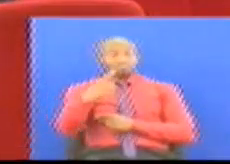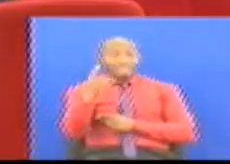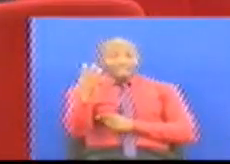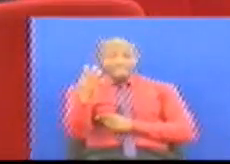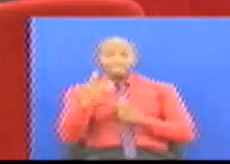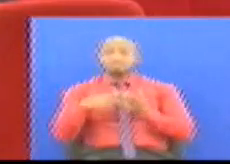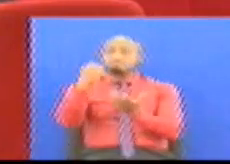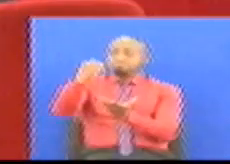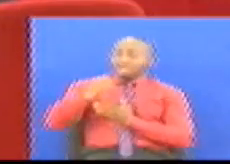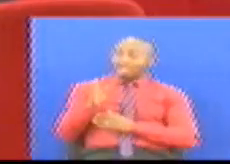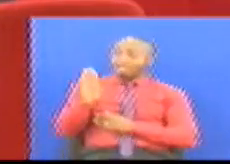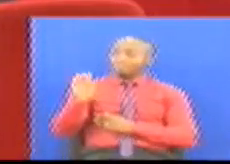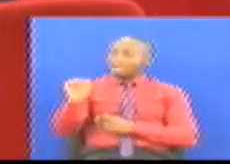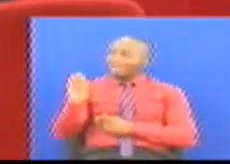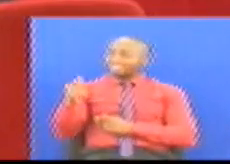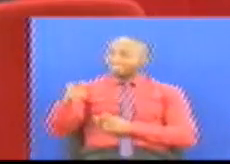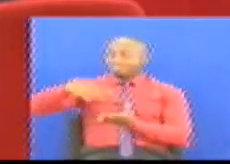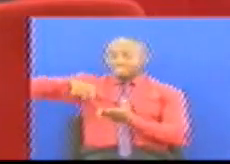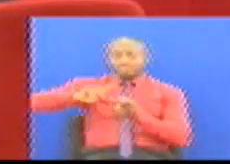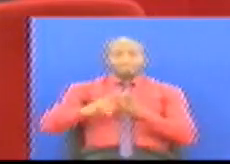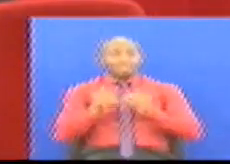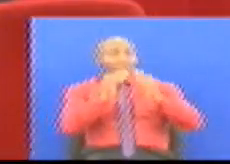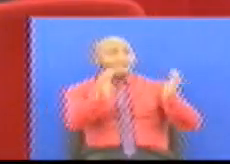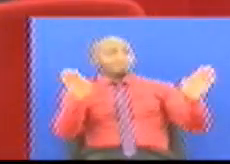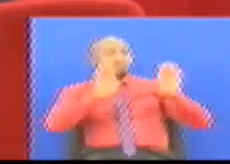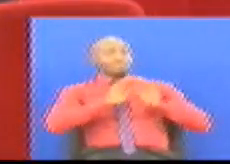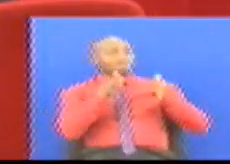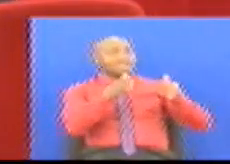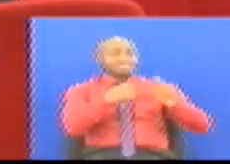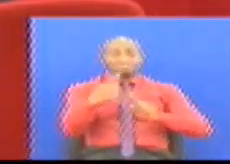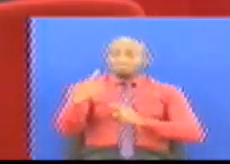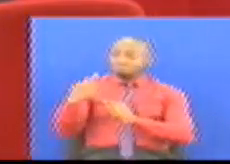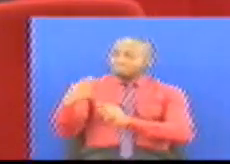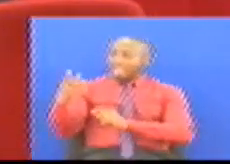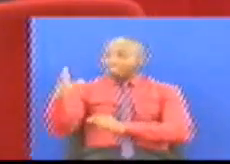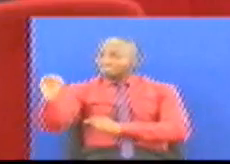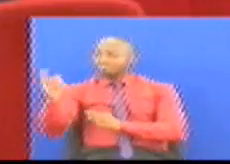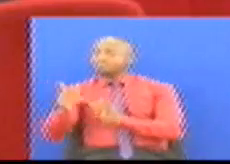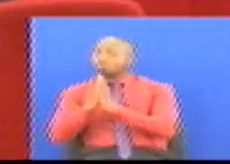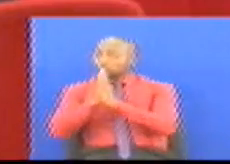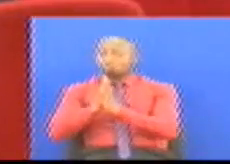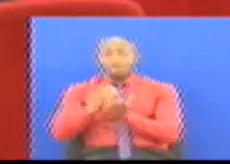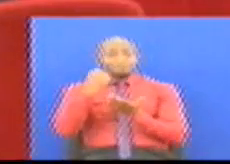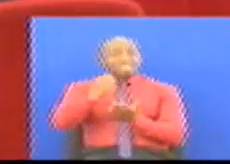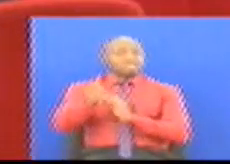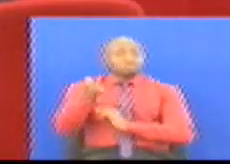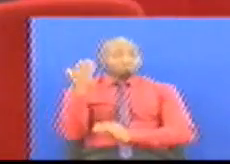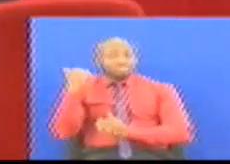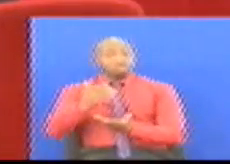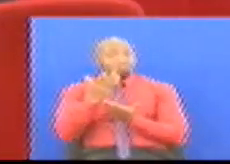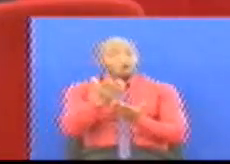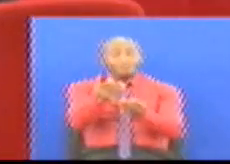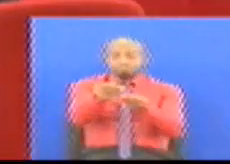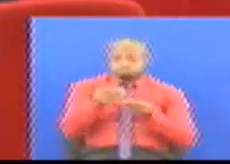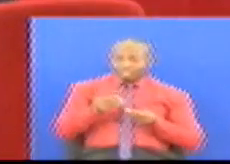mjini. Maboma ya madarasa milioni 150, ni kushukuru Mheshimiwa Waziri, bajeti iliyopita tuliomba mkatupatia. Lakini